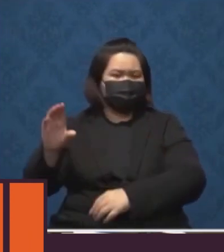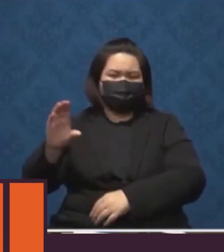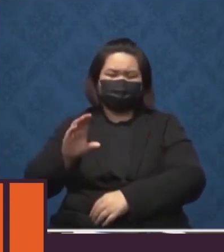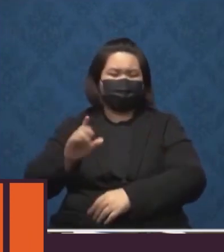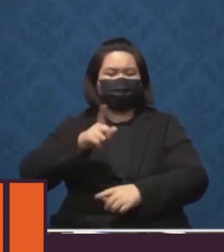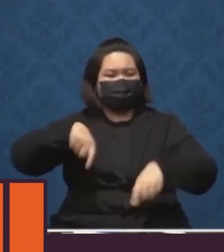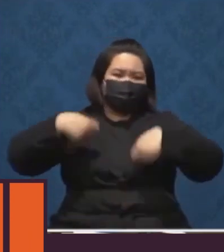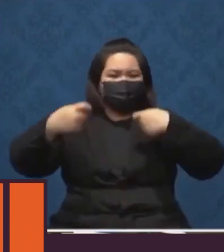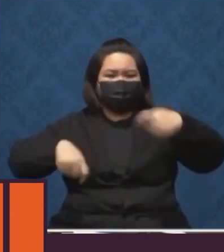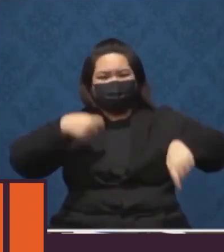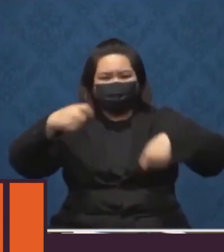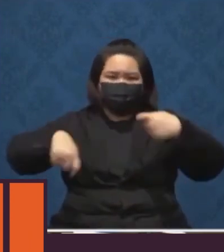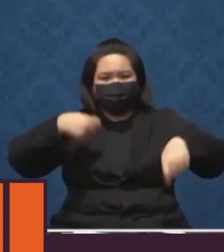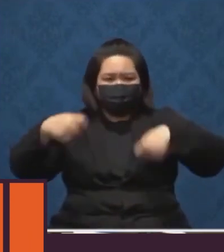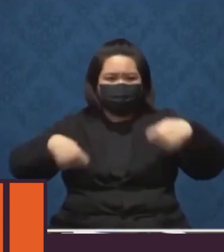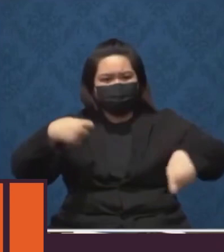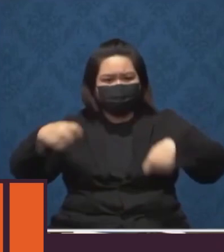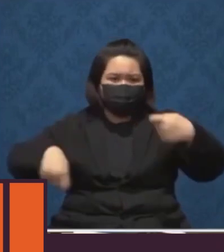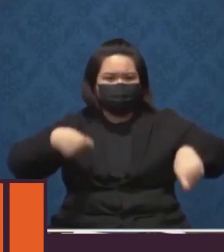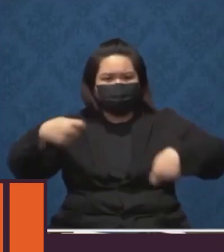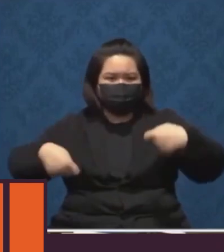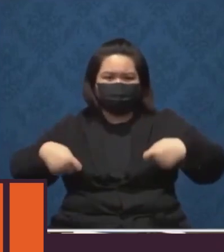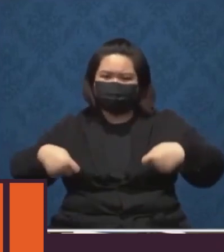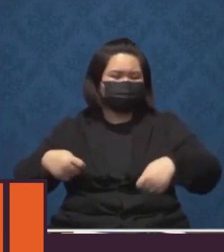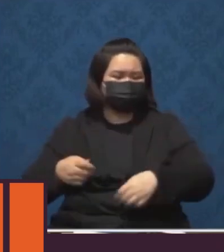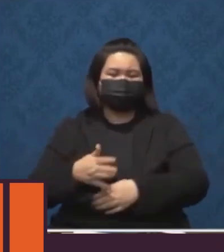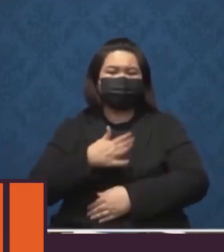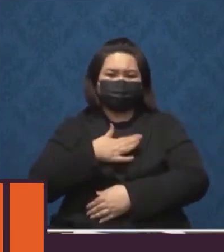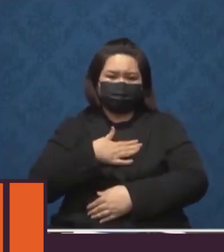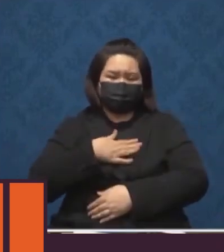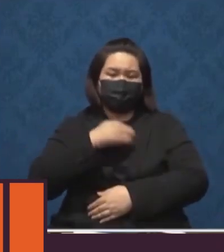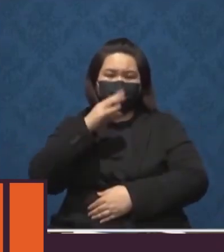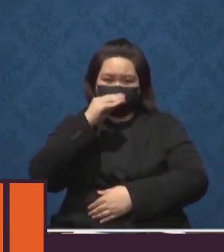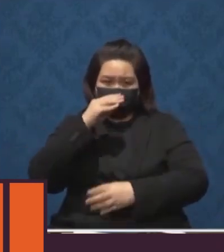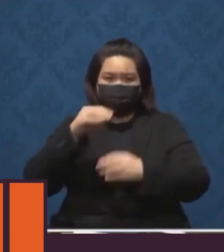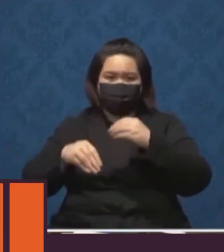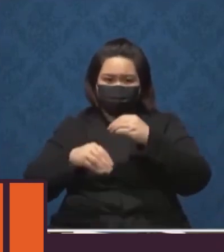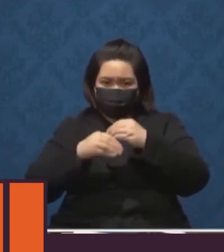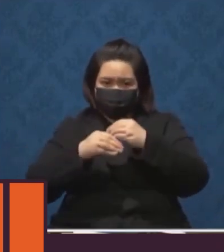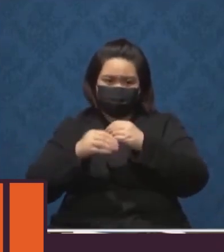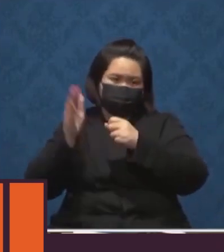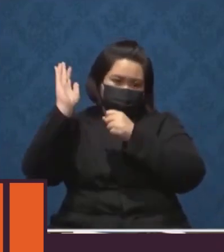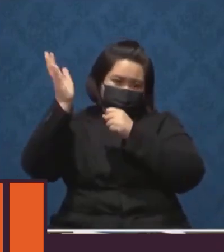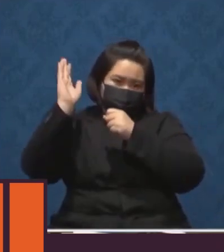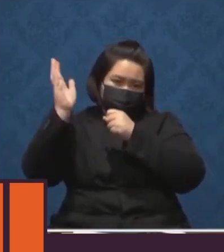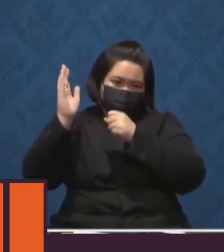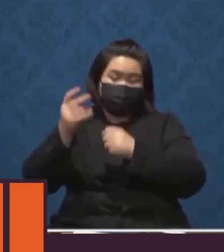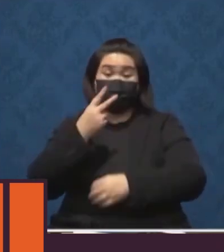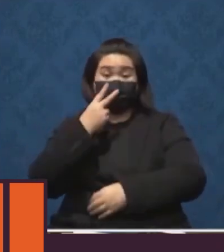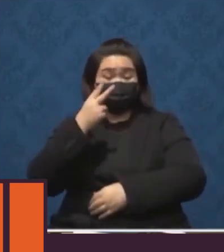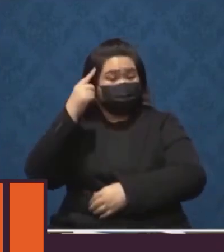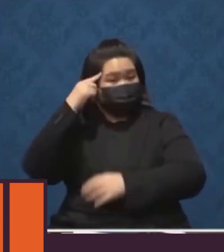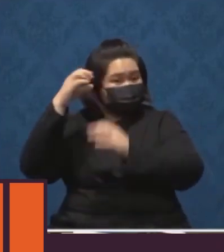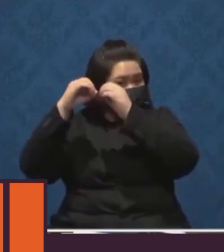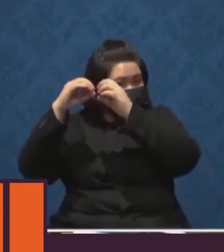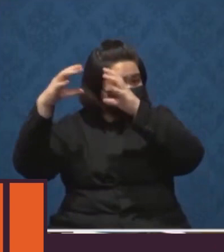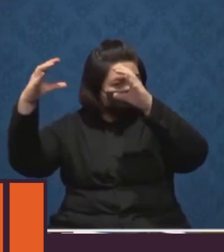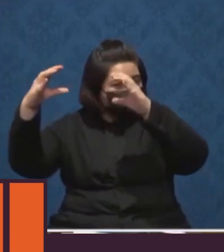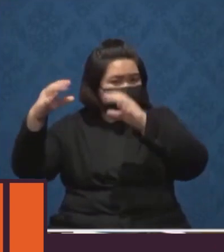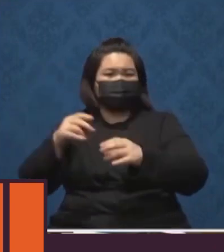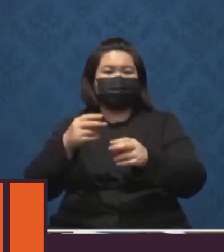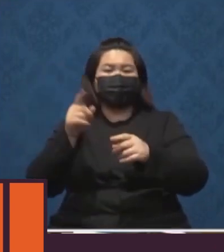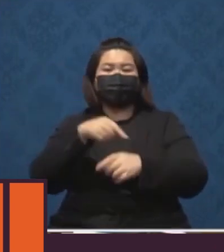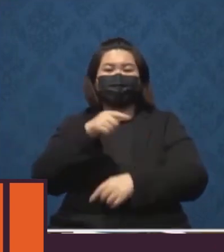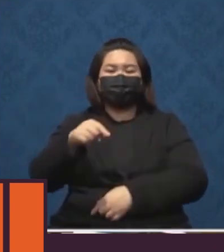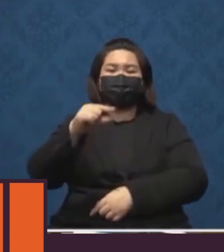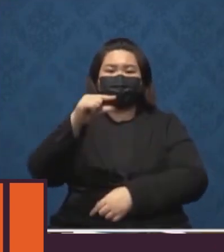ย ฉุยแทผมกอยากจะอธิบายเพ้ด vinegar Grossให้ลกถึงวา concept ของ Bob Worker มัคืออะไรจรง